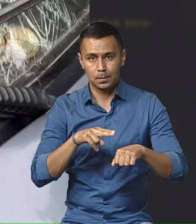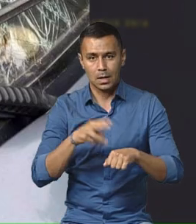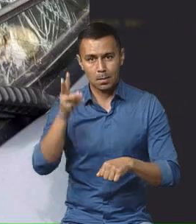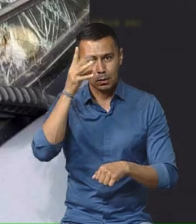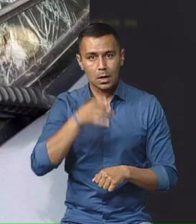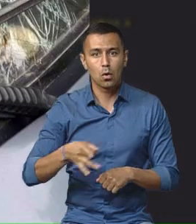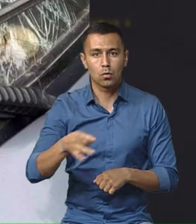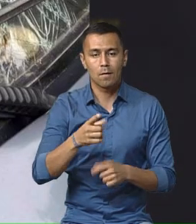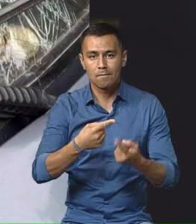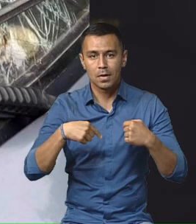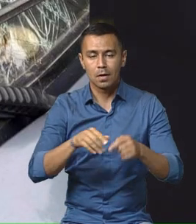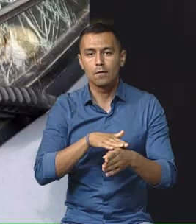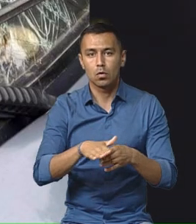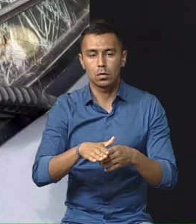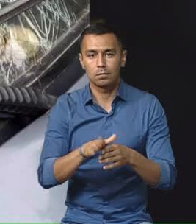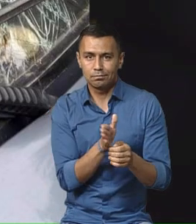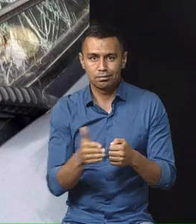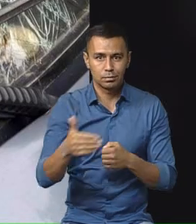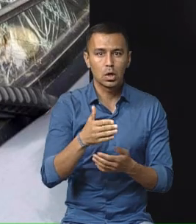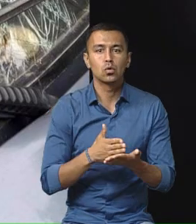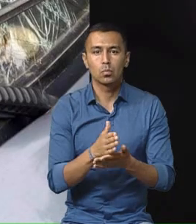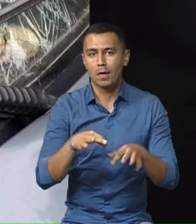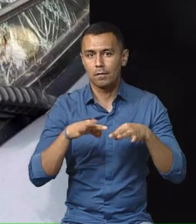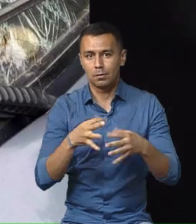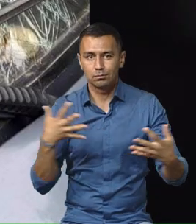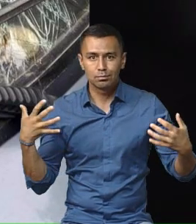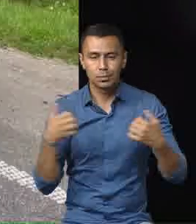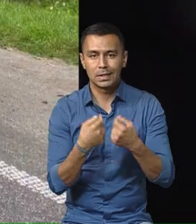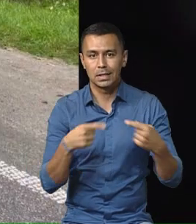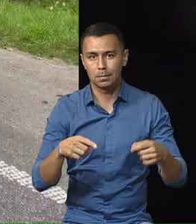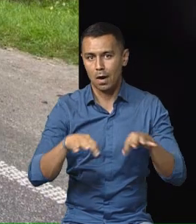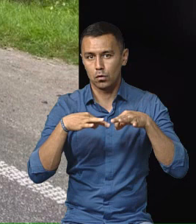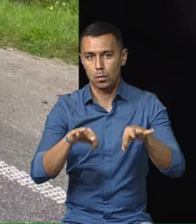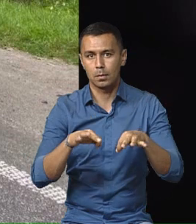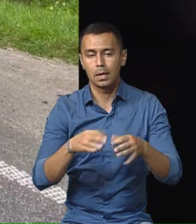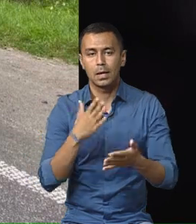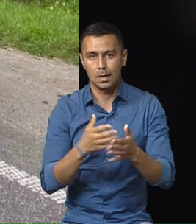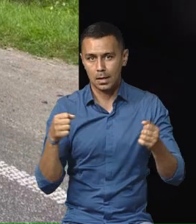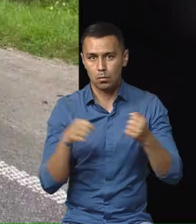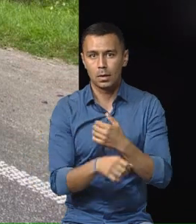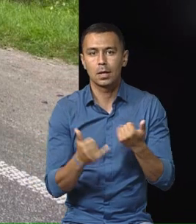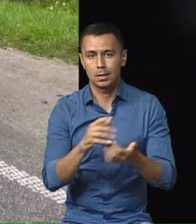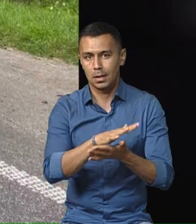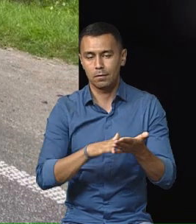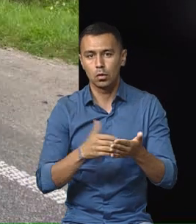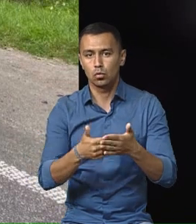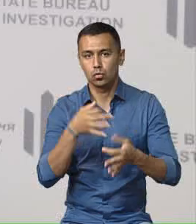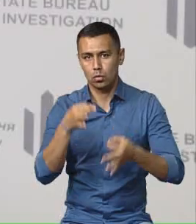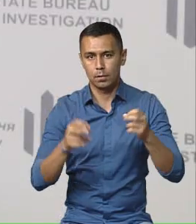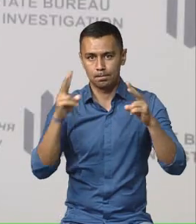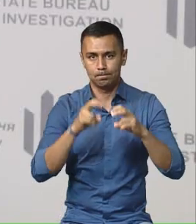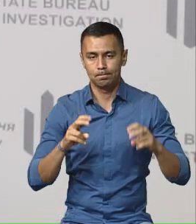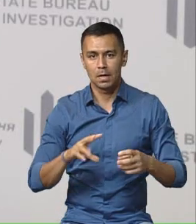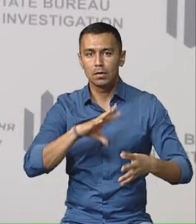Хмельницького райвідділу поліції виконував розворот на службовій автівці та зіткнувся з іншим автомобілем. Є травмовані. Наразі триває досудове розслідування.